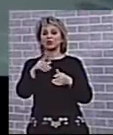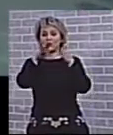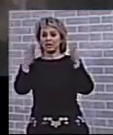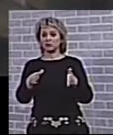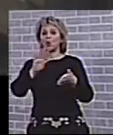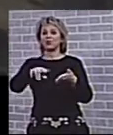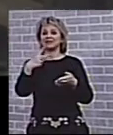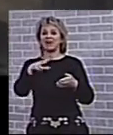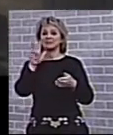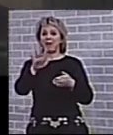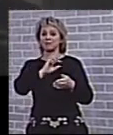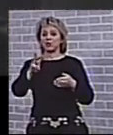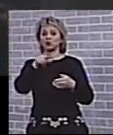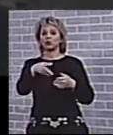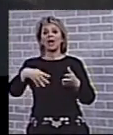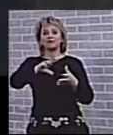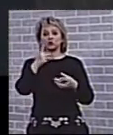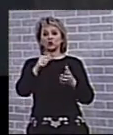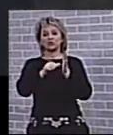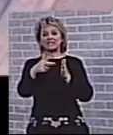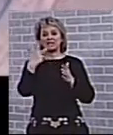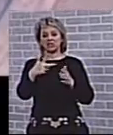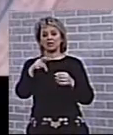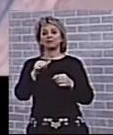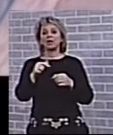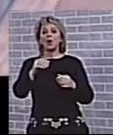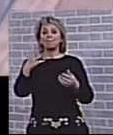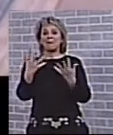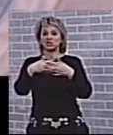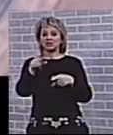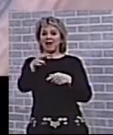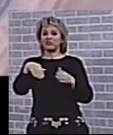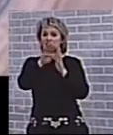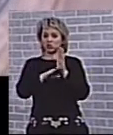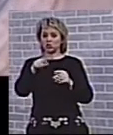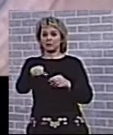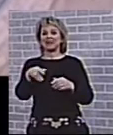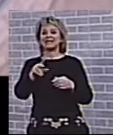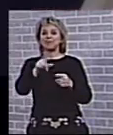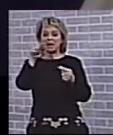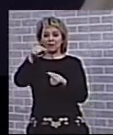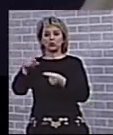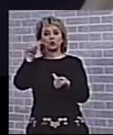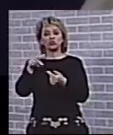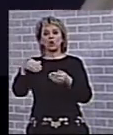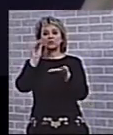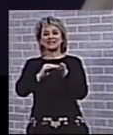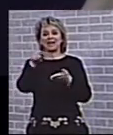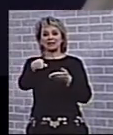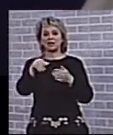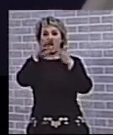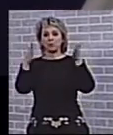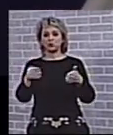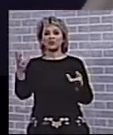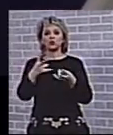имитатора уходит 25 минут, а всего их 163. Машина в автоматическом режиме и с миллиметровой точностью устанавливает